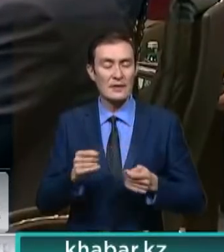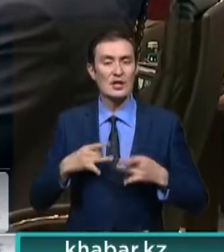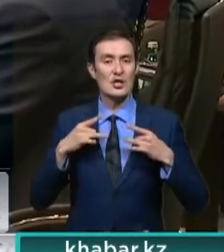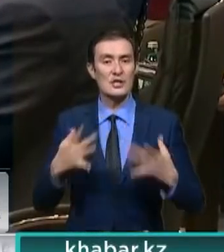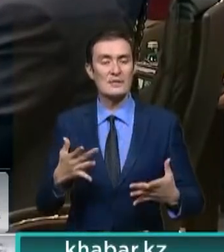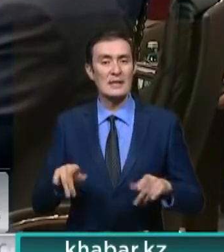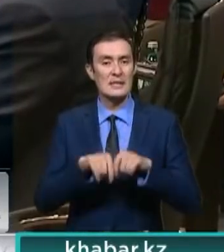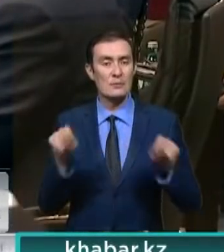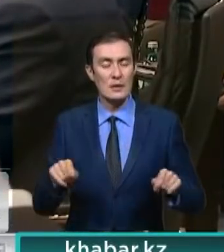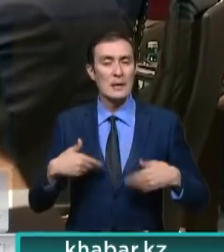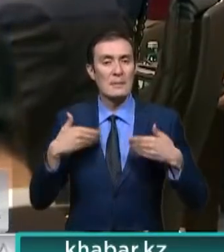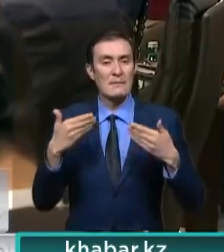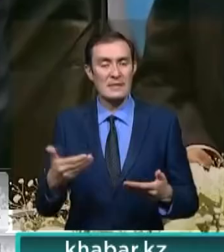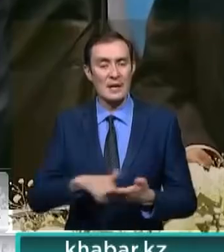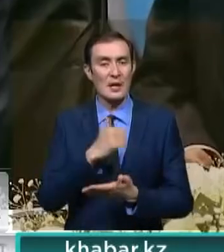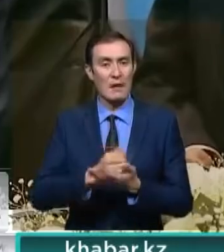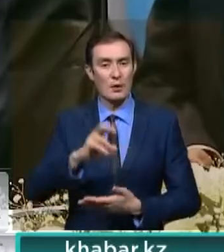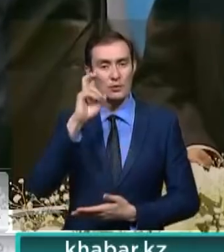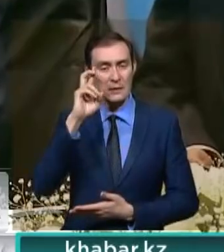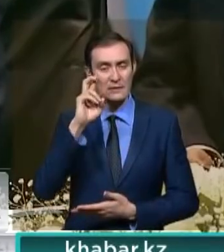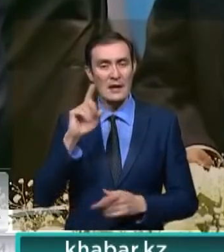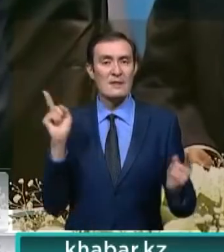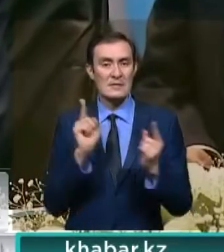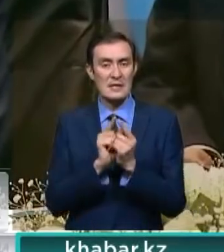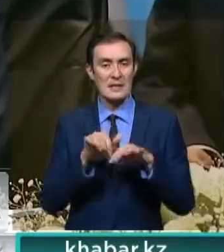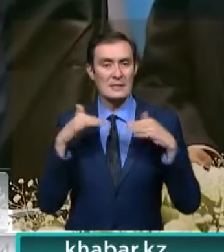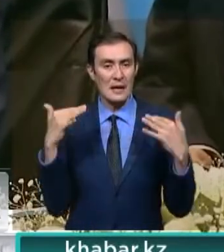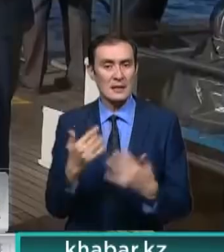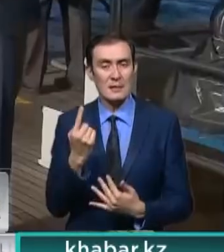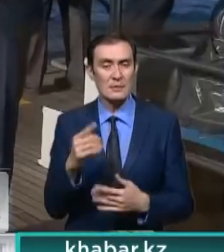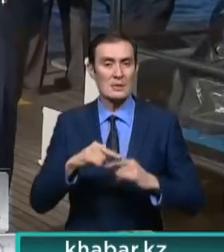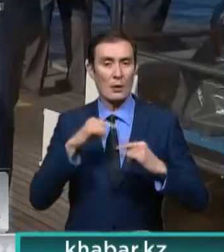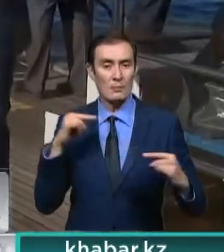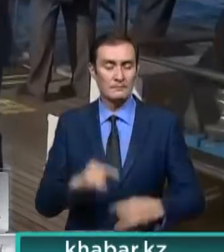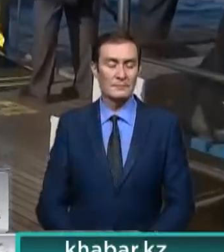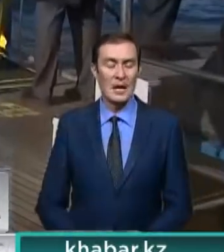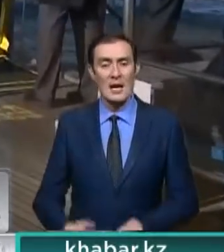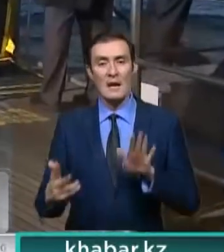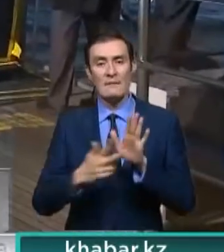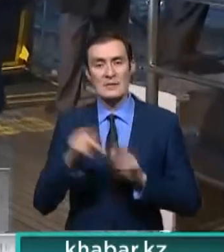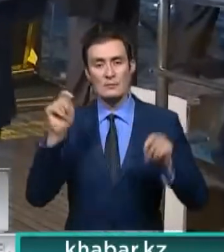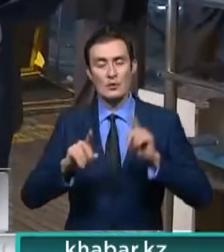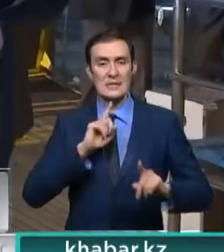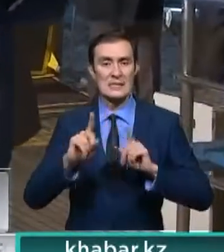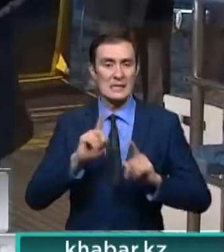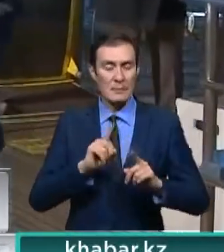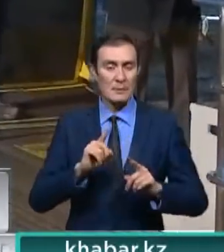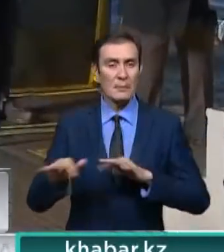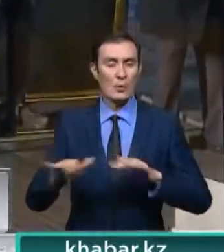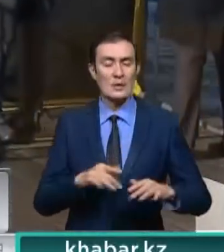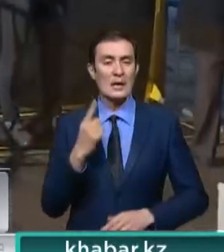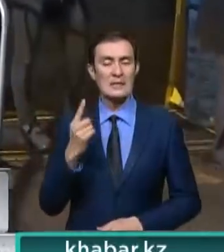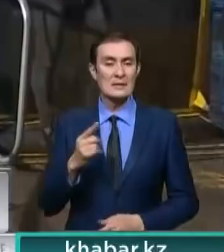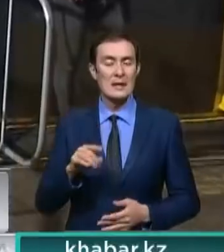торжественной церемонии приветствия главы государств собрались за одним столом. 8-й саммит Тюркского совета проходит на одном